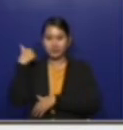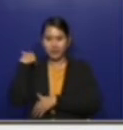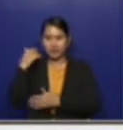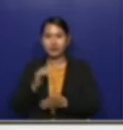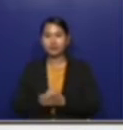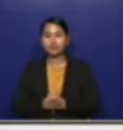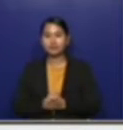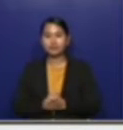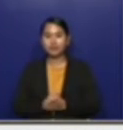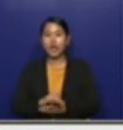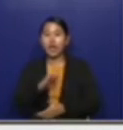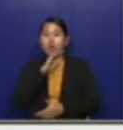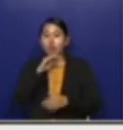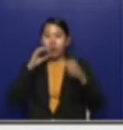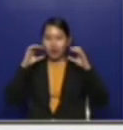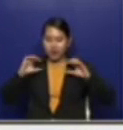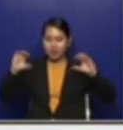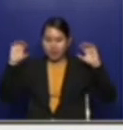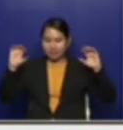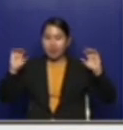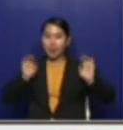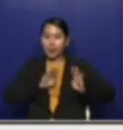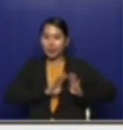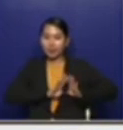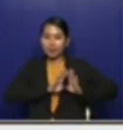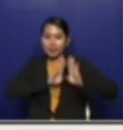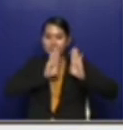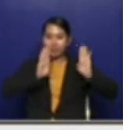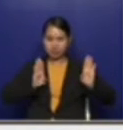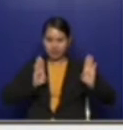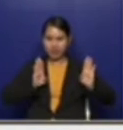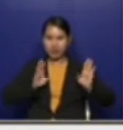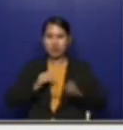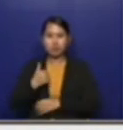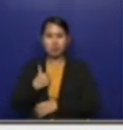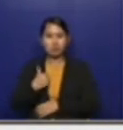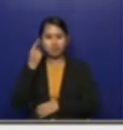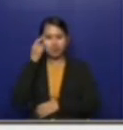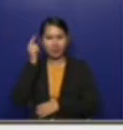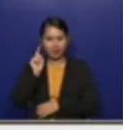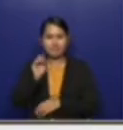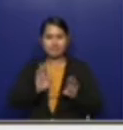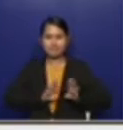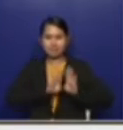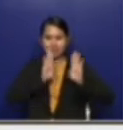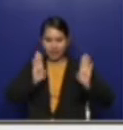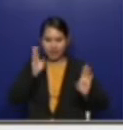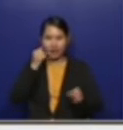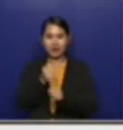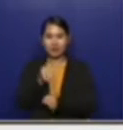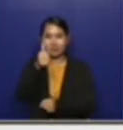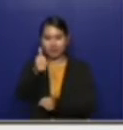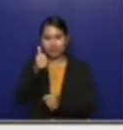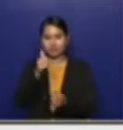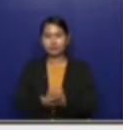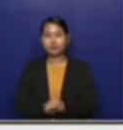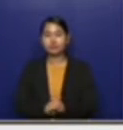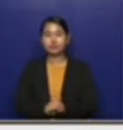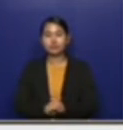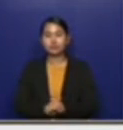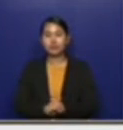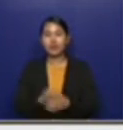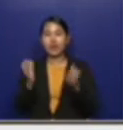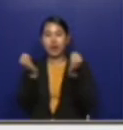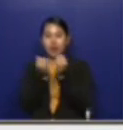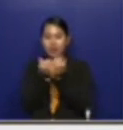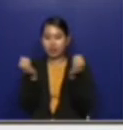และถ้ารัฐบาลสามารถเปิดใจผมเห็นว่าสามารถเปิดใจได้ทันทีคือการแก้รัฐ